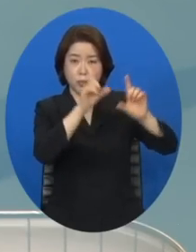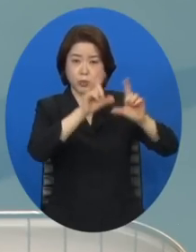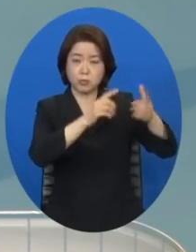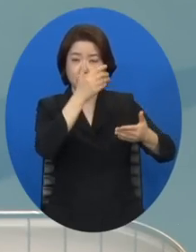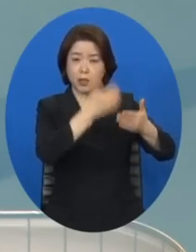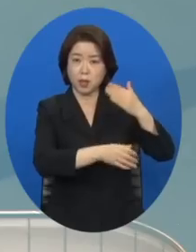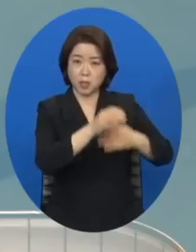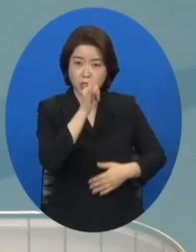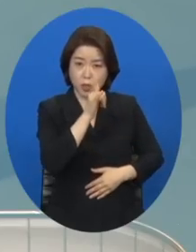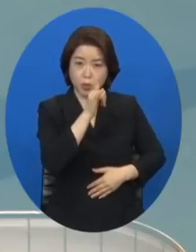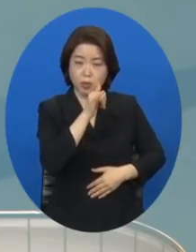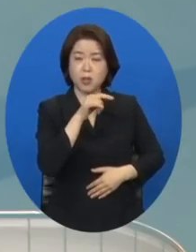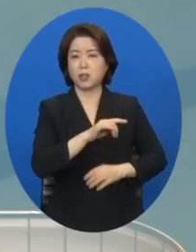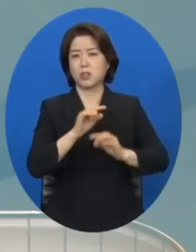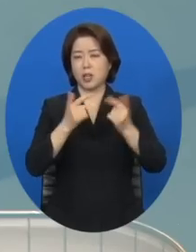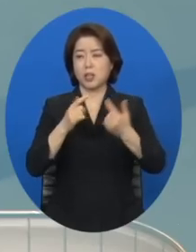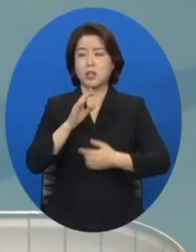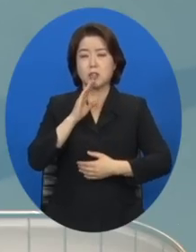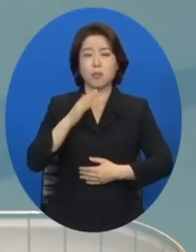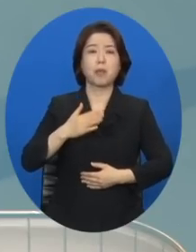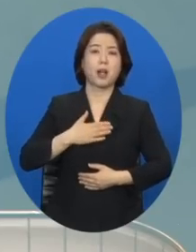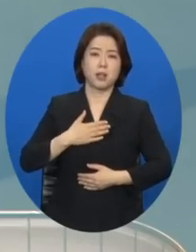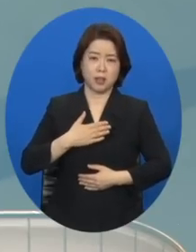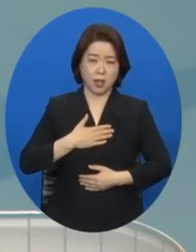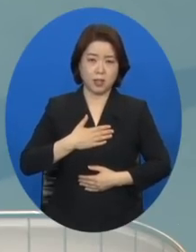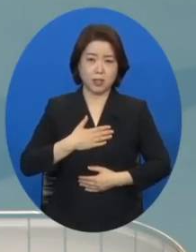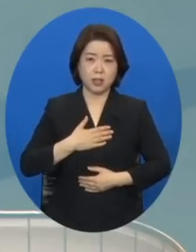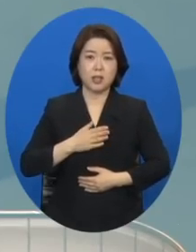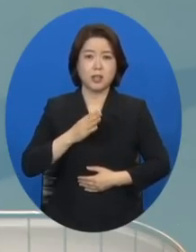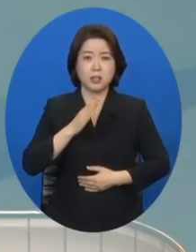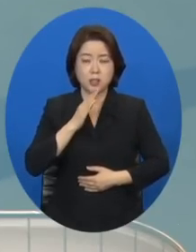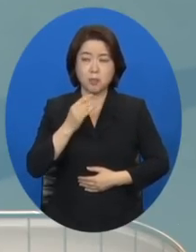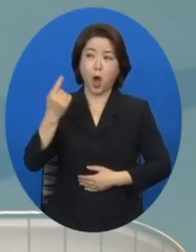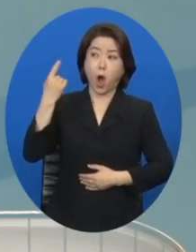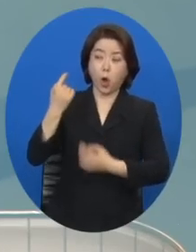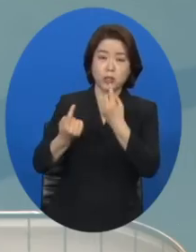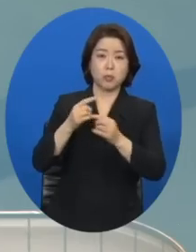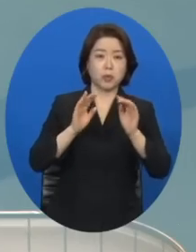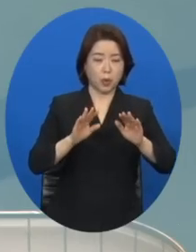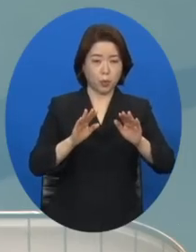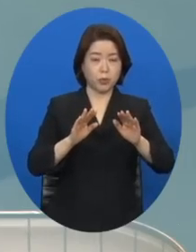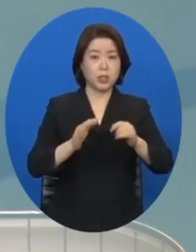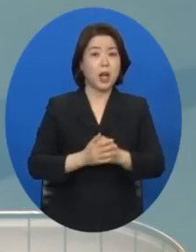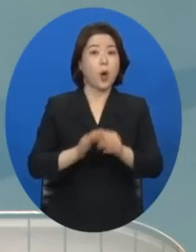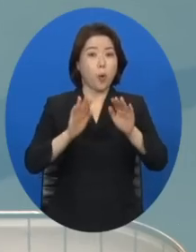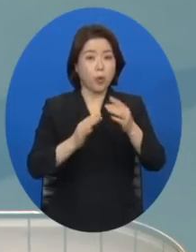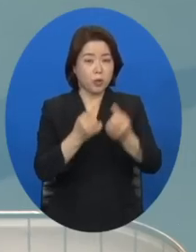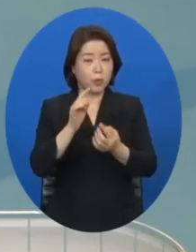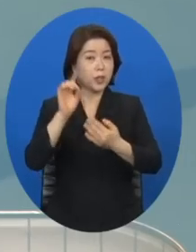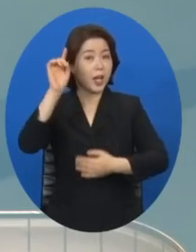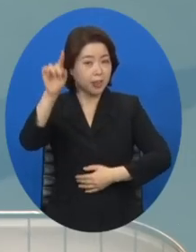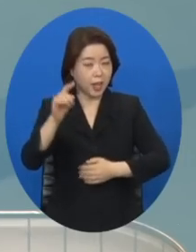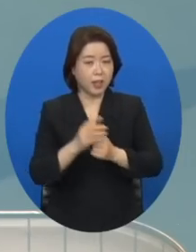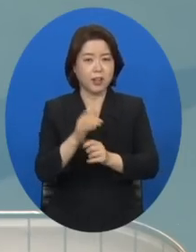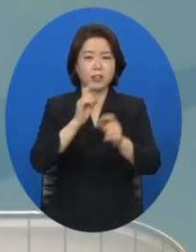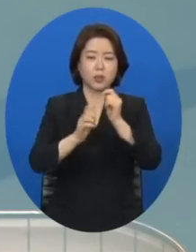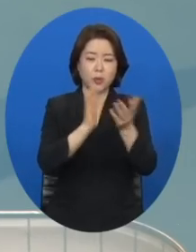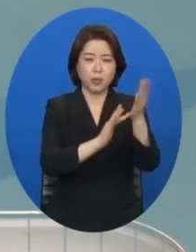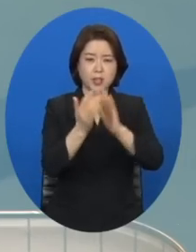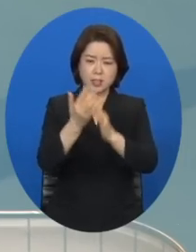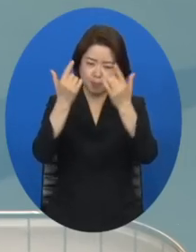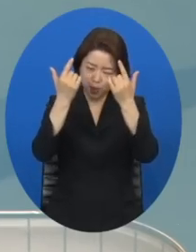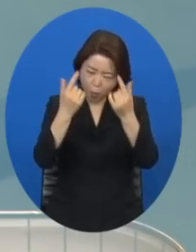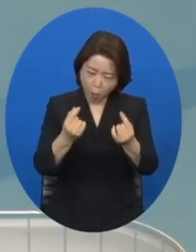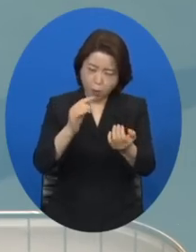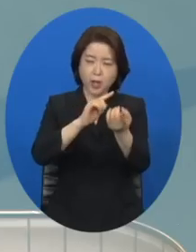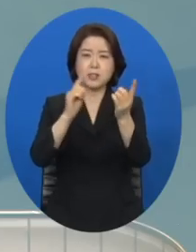그것이 아니라 정말 나는 정말 어제보다 오늘이 오늘보다 내일이 더 예수님을 닮아가서 더